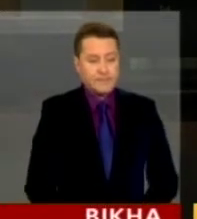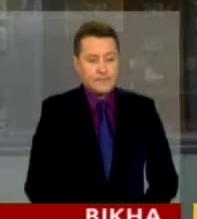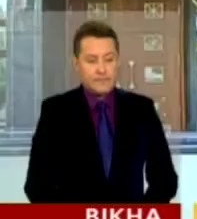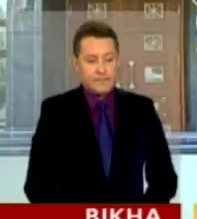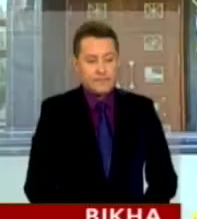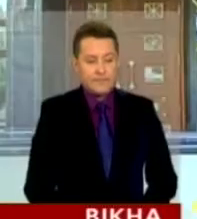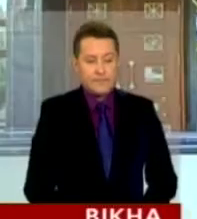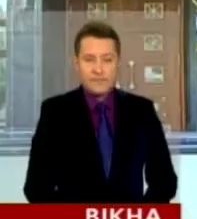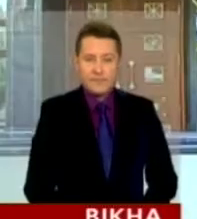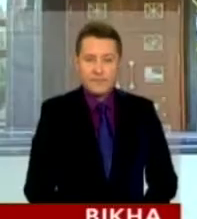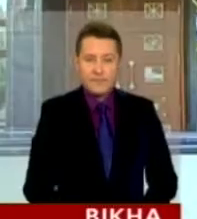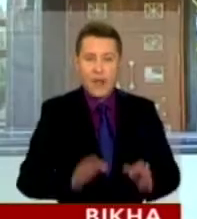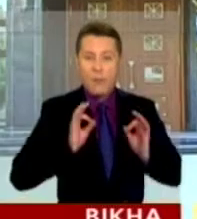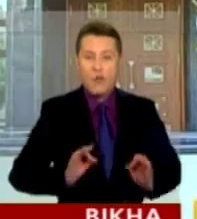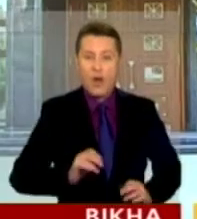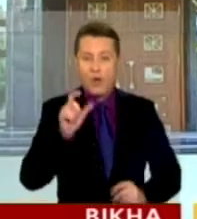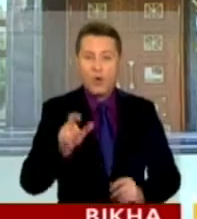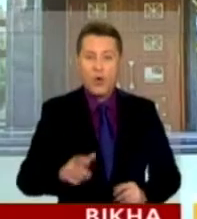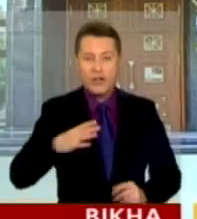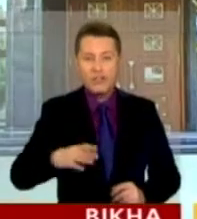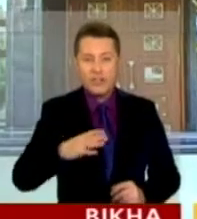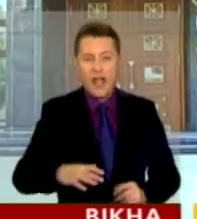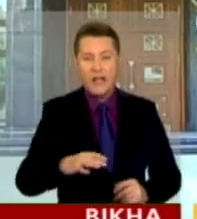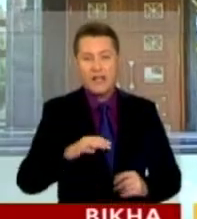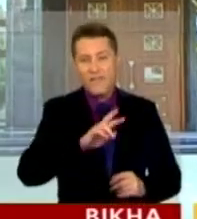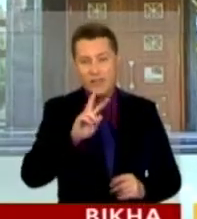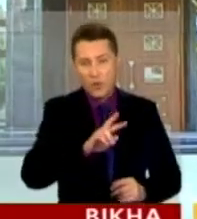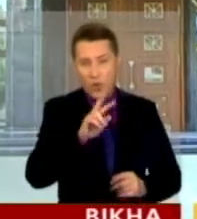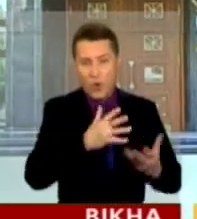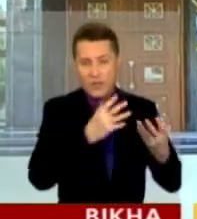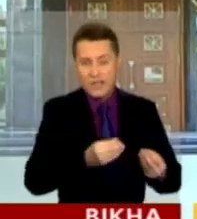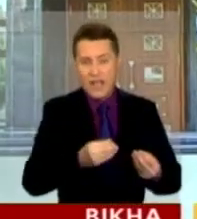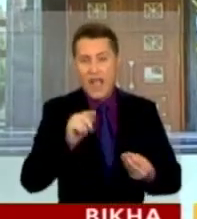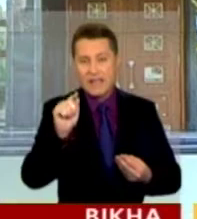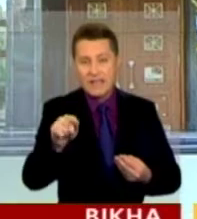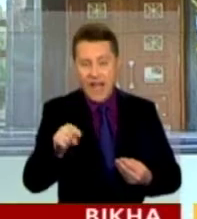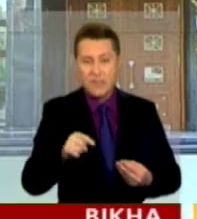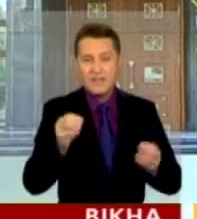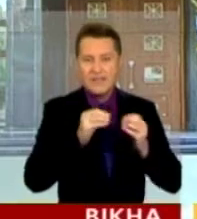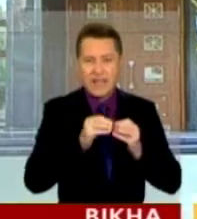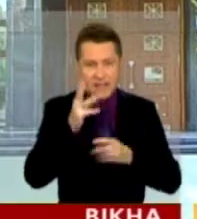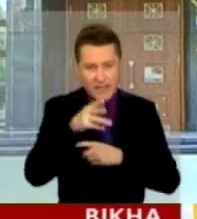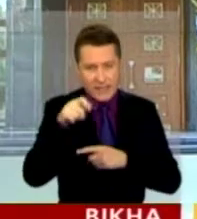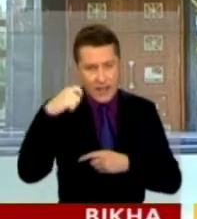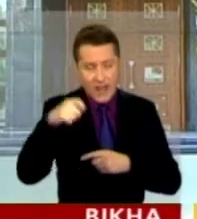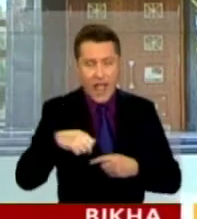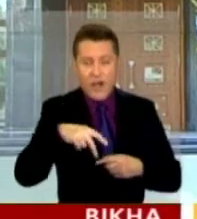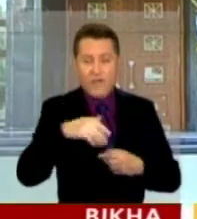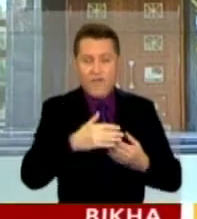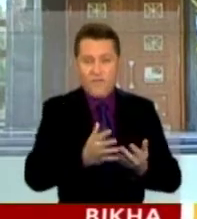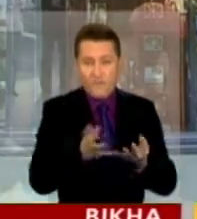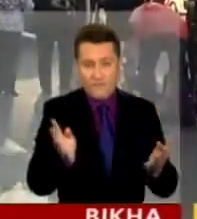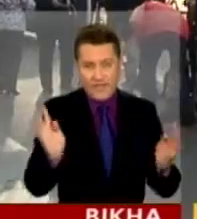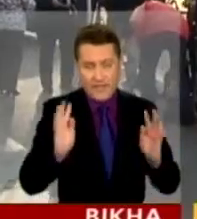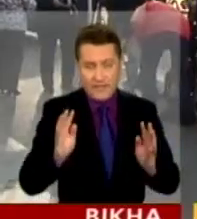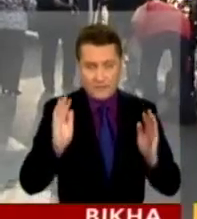СТБ. Прокурори чекали на Сергія Власенка від 2-ї години дня. Там десятки телекамер, вхід до будівлі відгородили